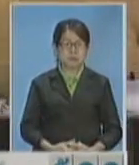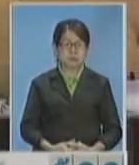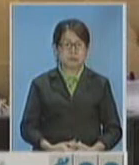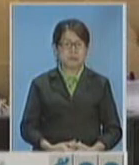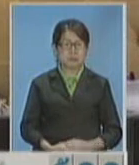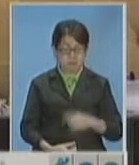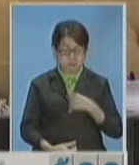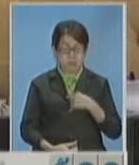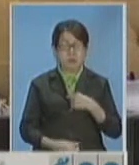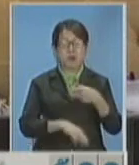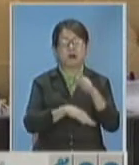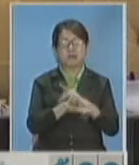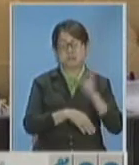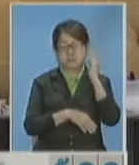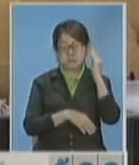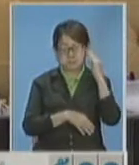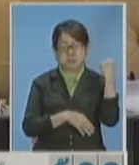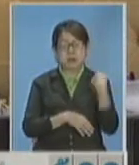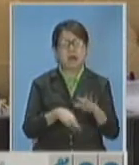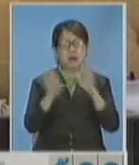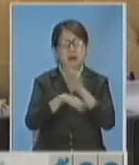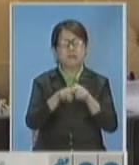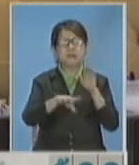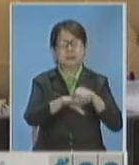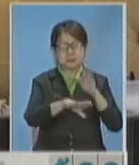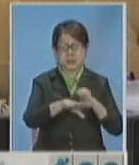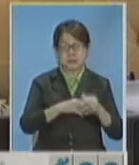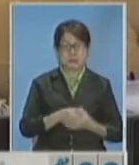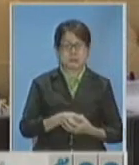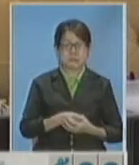ผมก็ฟังอยู่นะครับก็ถือว่าเป็นการเตือนกันแล้วกัน